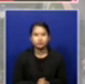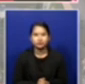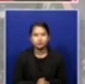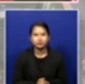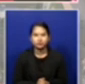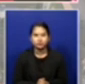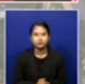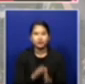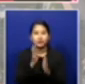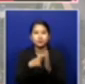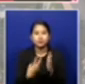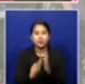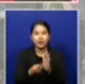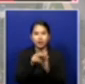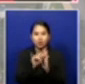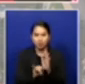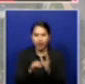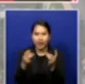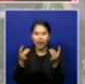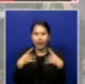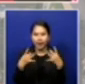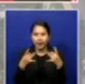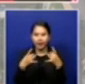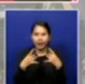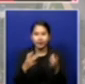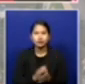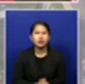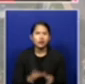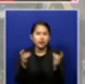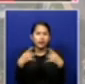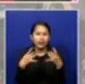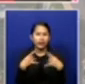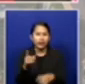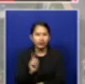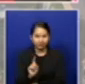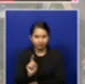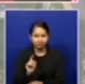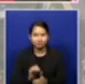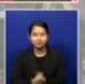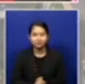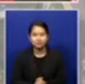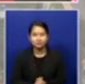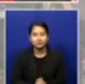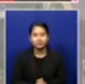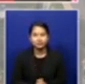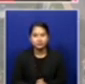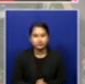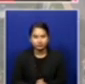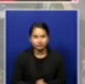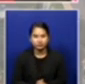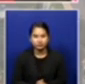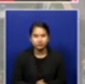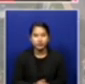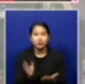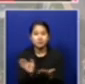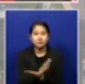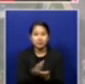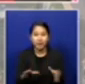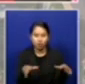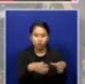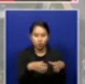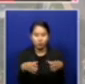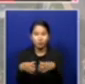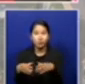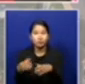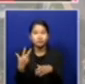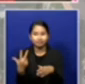นโยบายเยียวยาทำร้ายฉันทำร้ายยังไงครับท่านประธานครับผมขออนุญาตแบ่งเป็น3กลุ่ม